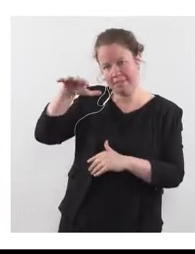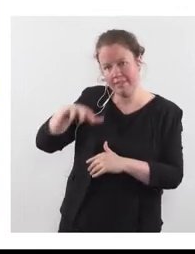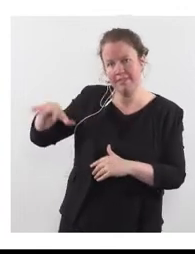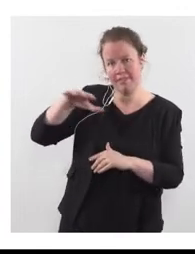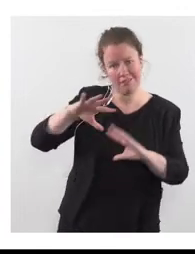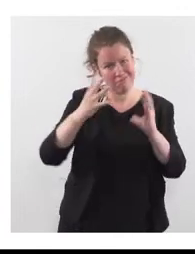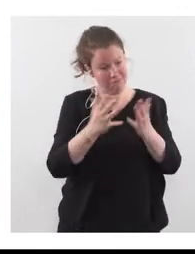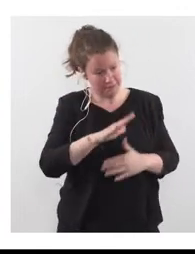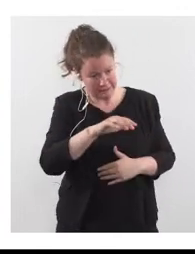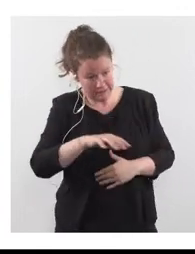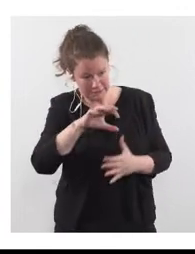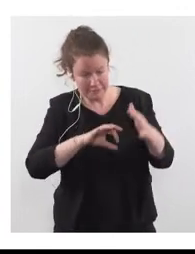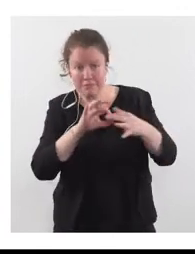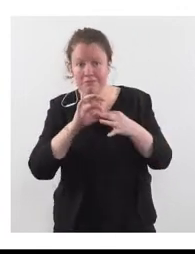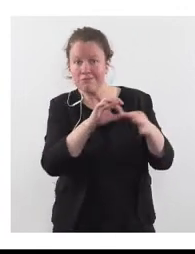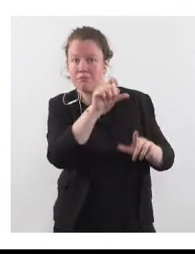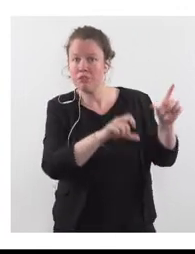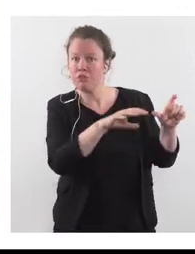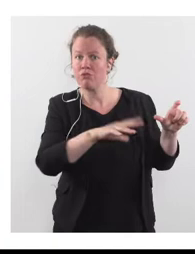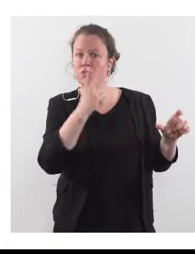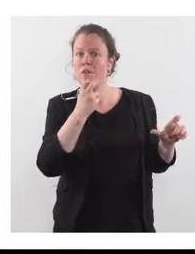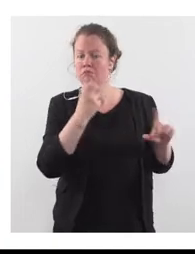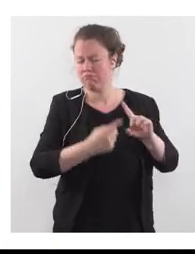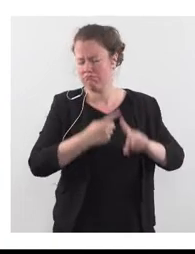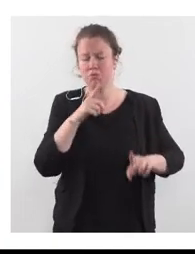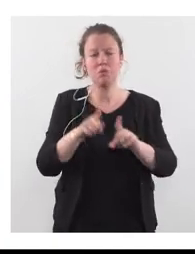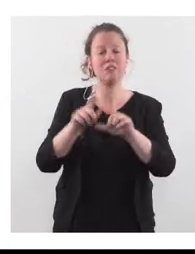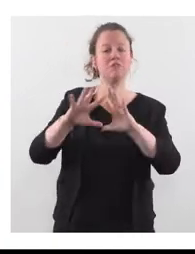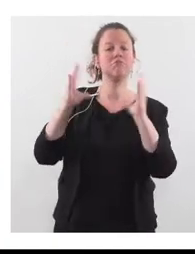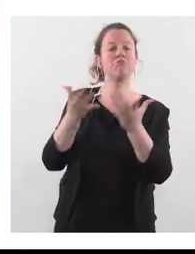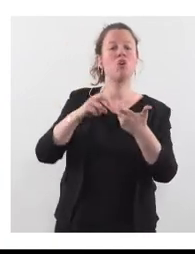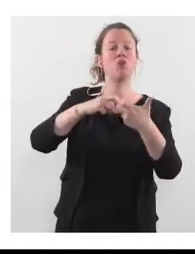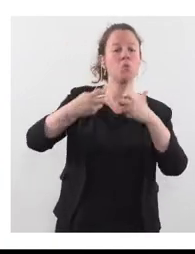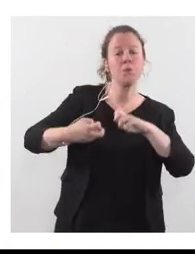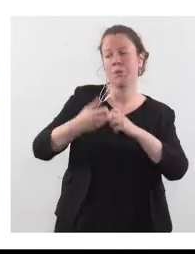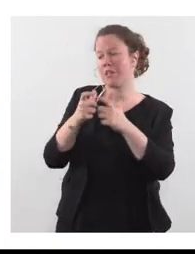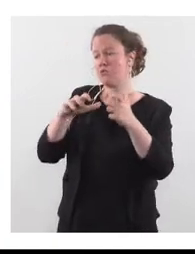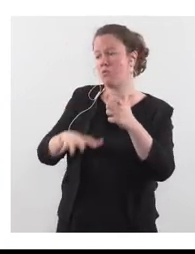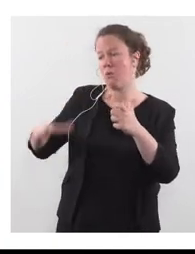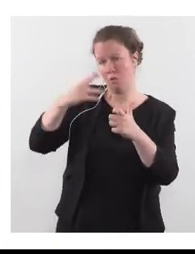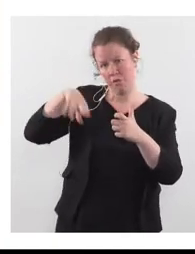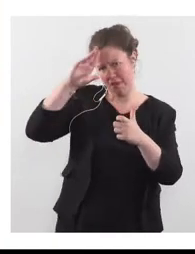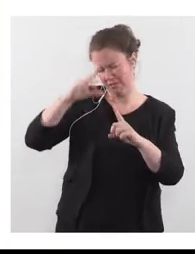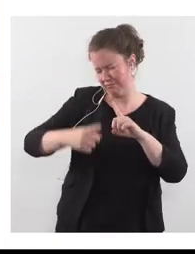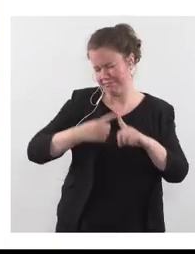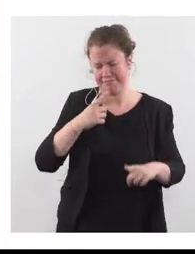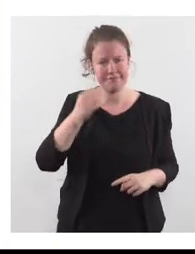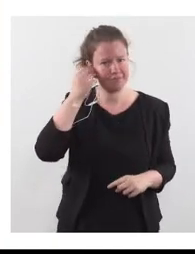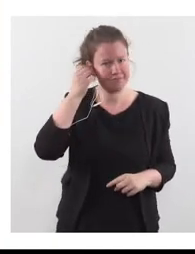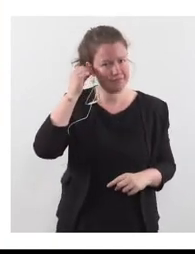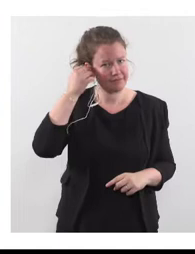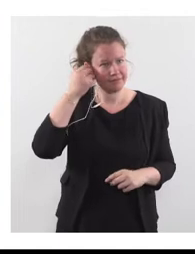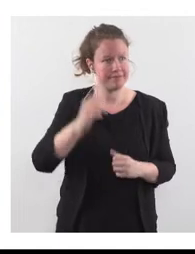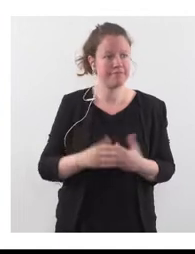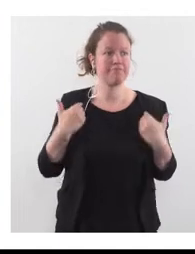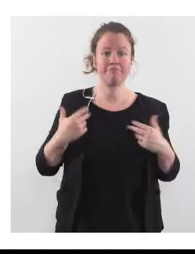lien étroit avec les institutions de l'Union européenne. Je suis d'ailleurs vraiment impressionnée depuis que j'ai pris mes fonctions il y a